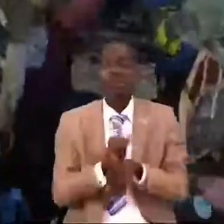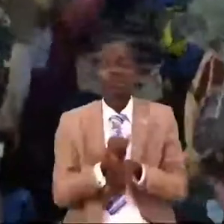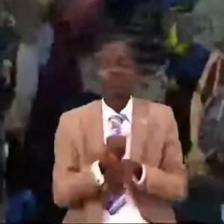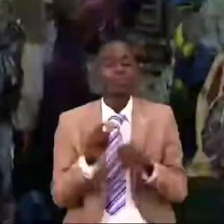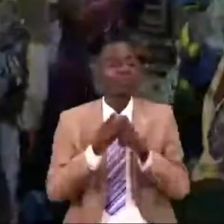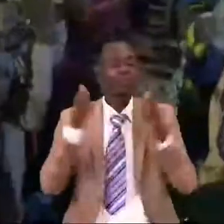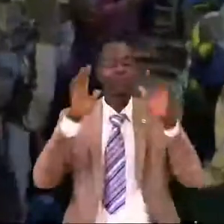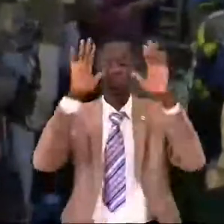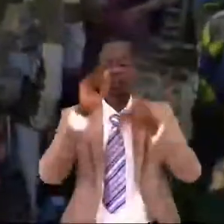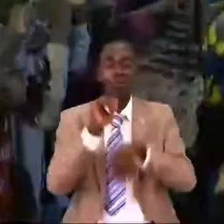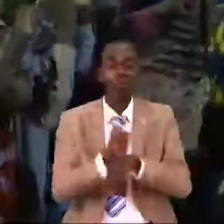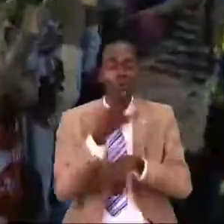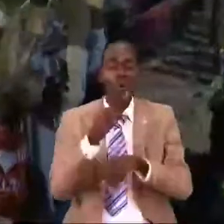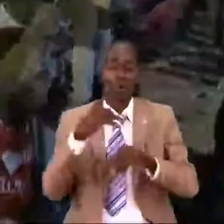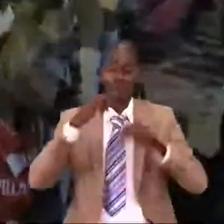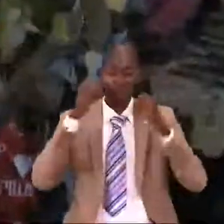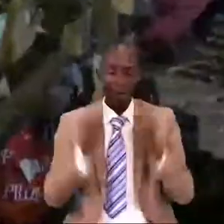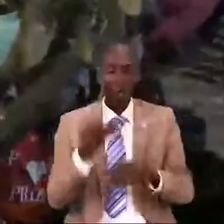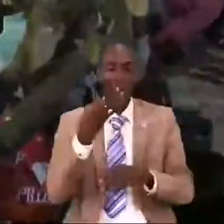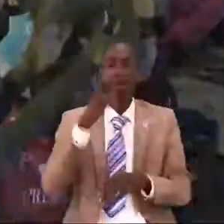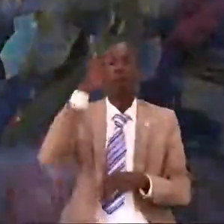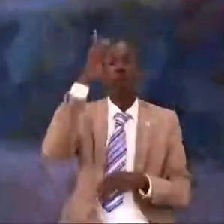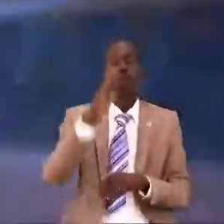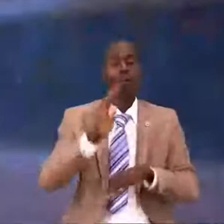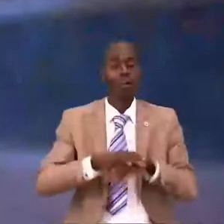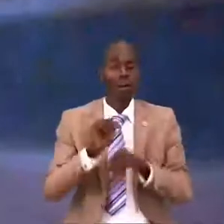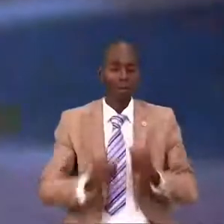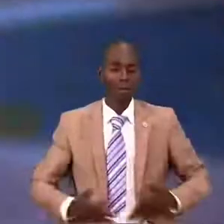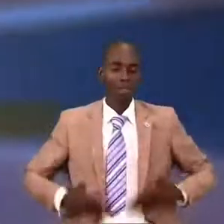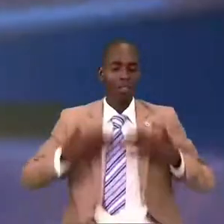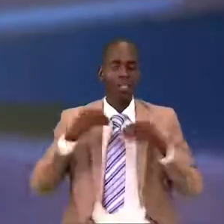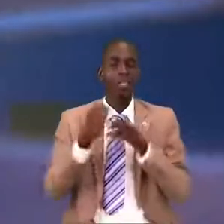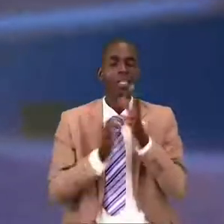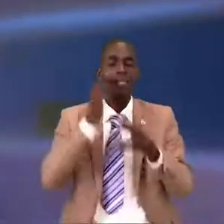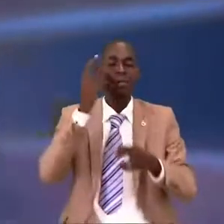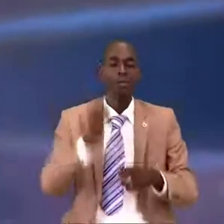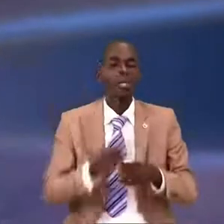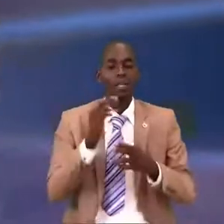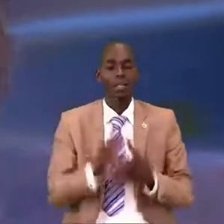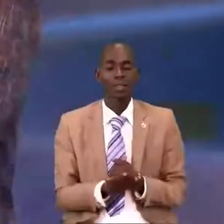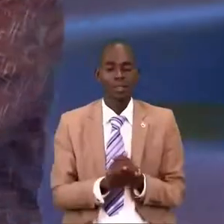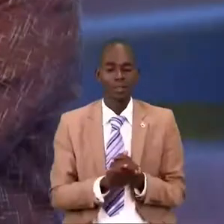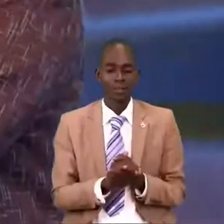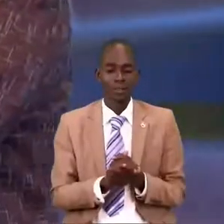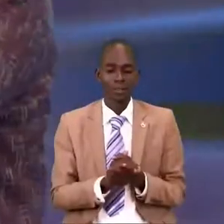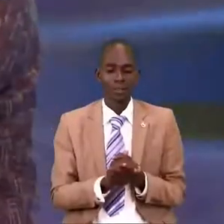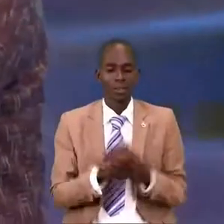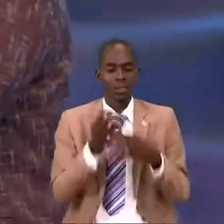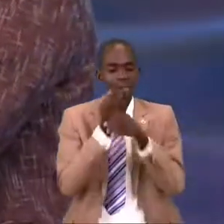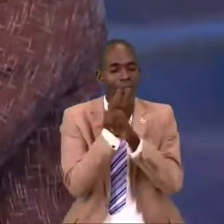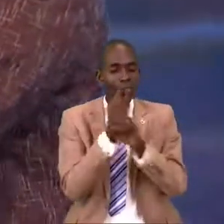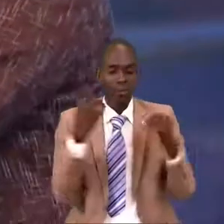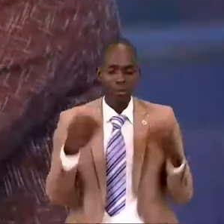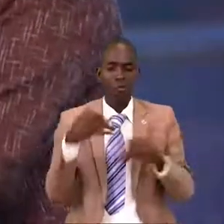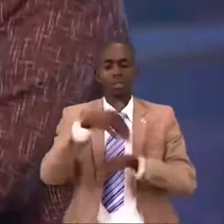de Jésus. Salut ce soir, pardon ce soir, libération ce